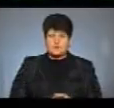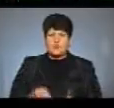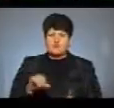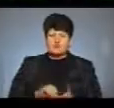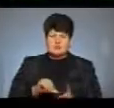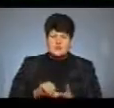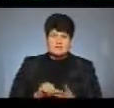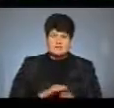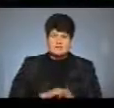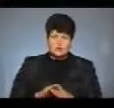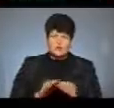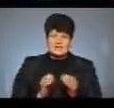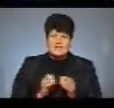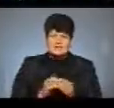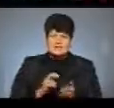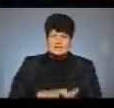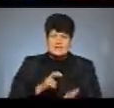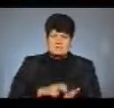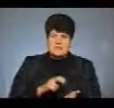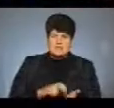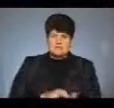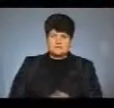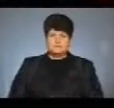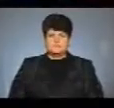Учасники виконують 10 стрибків.